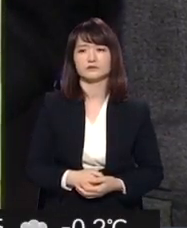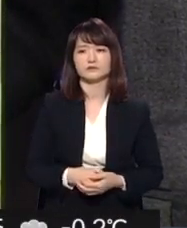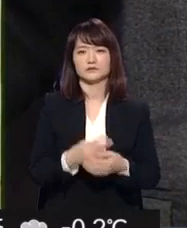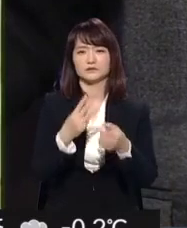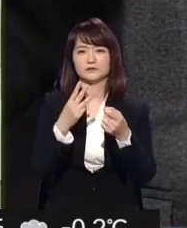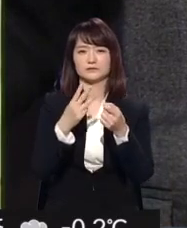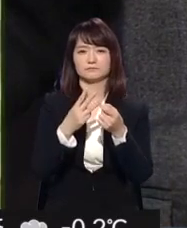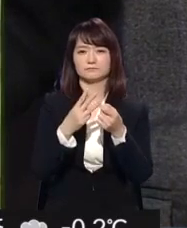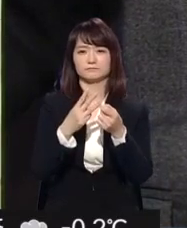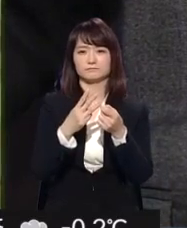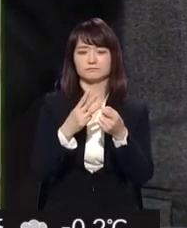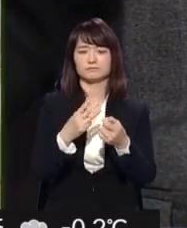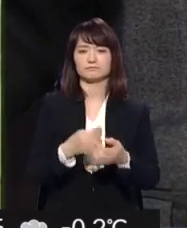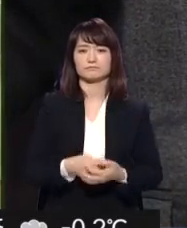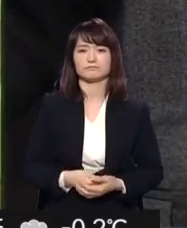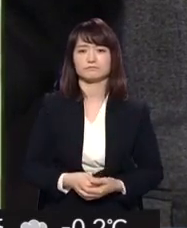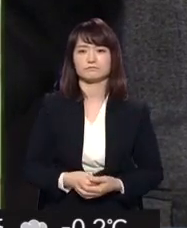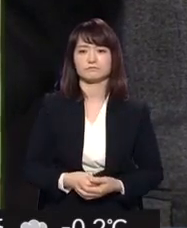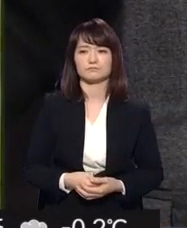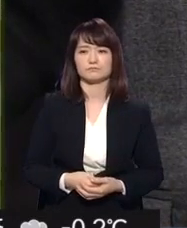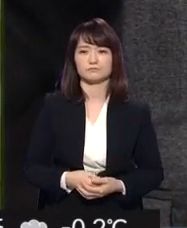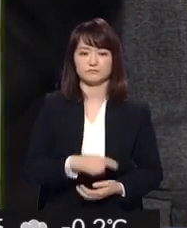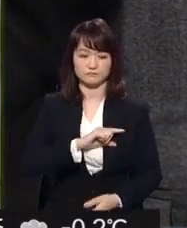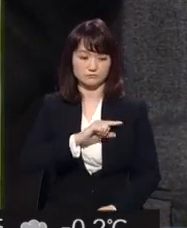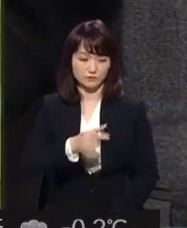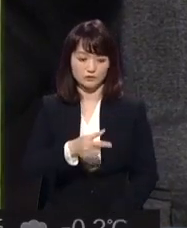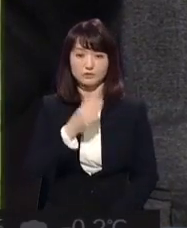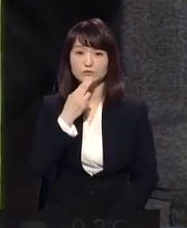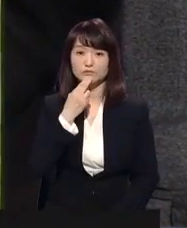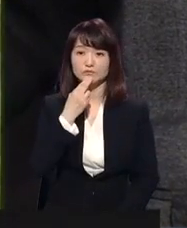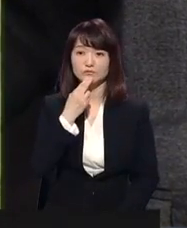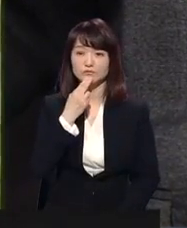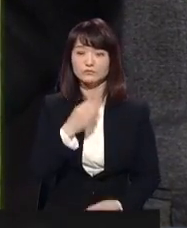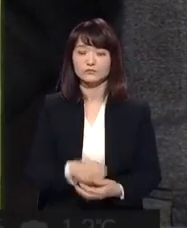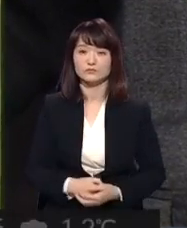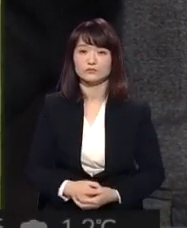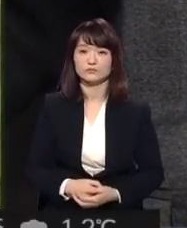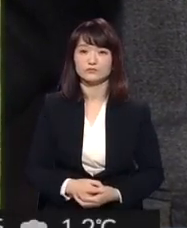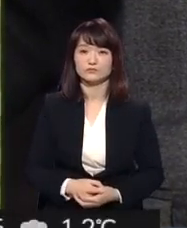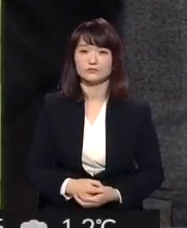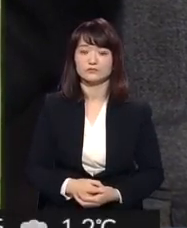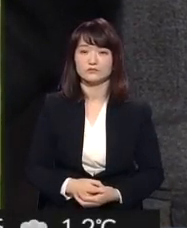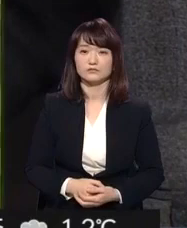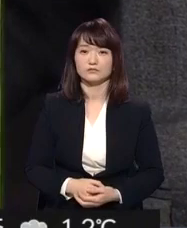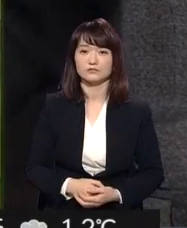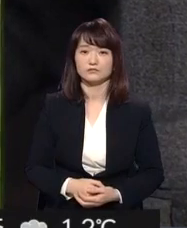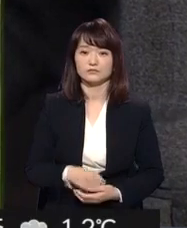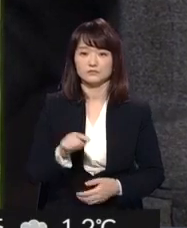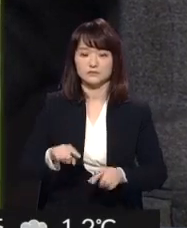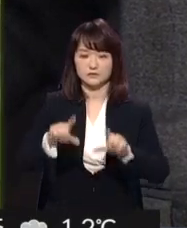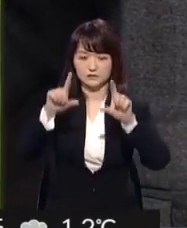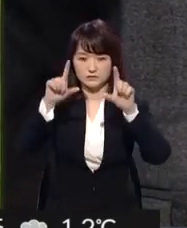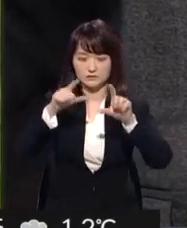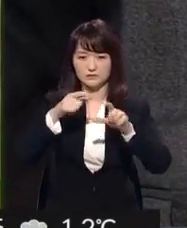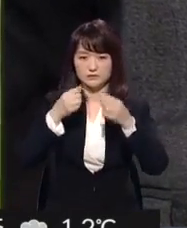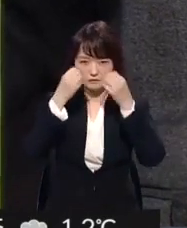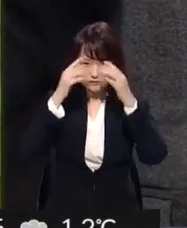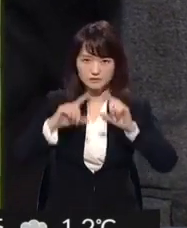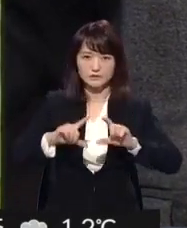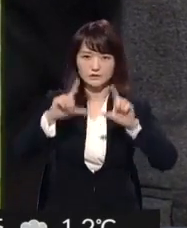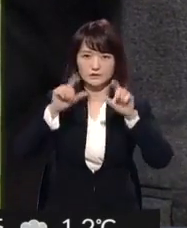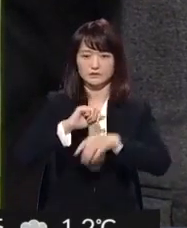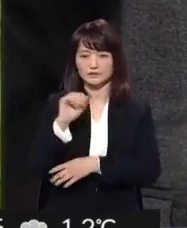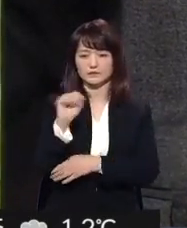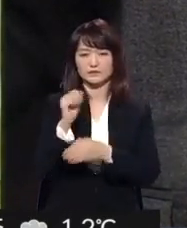세 번째 용의 차량 같은 경우에는 면허가 아예 없습니다 운전기사가 모는 차량이었는데 이날은 설날이었잖아요 기사님